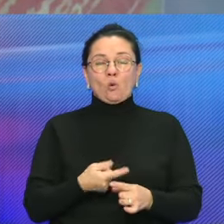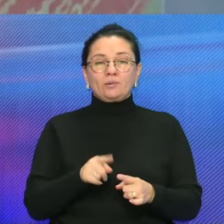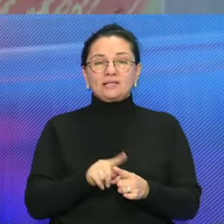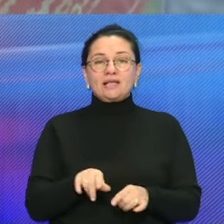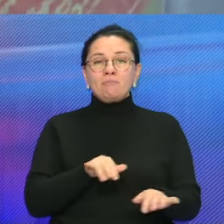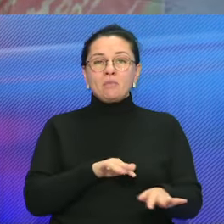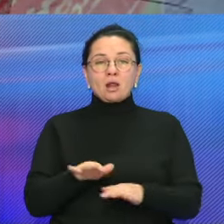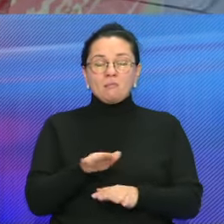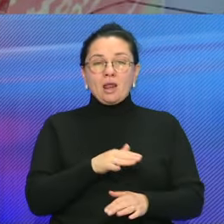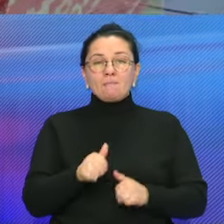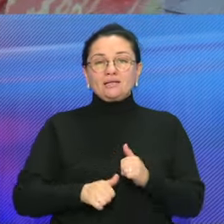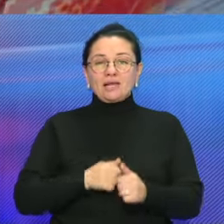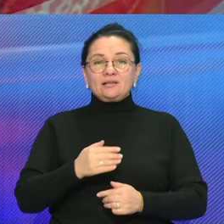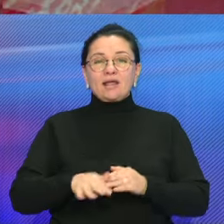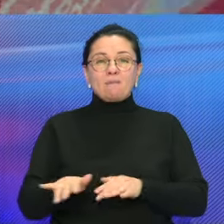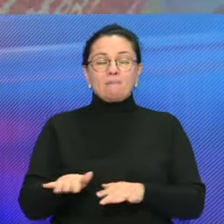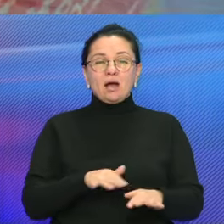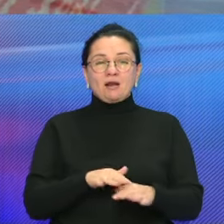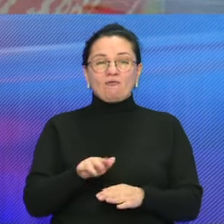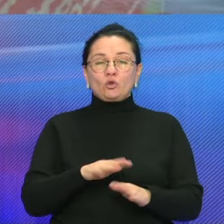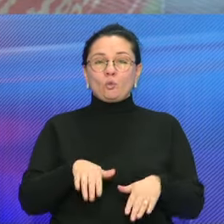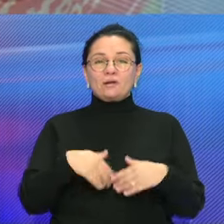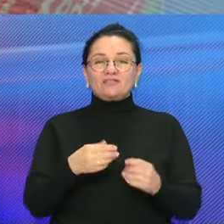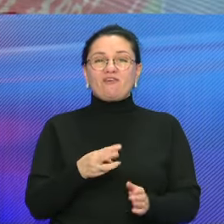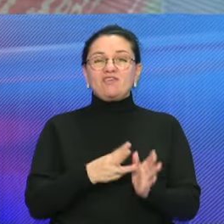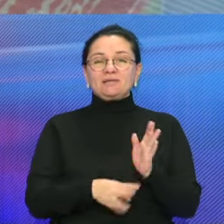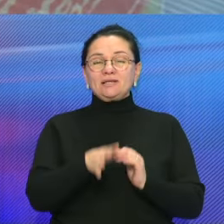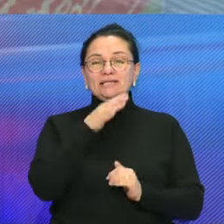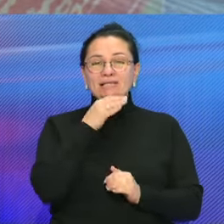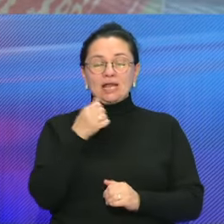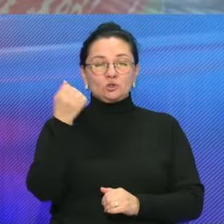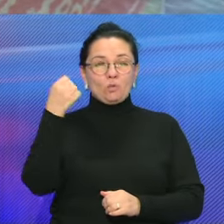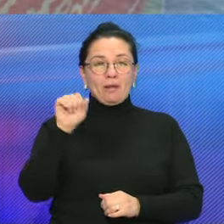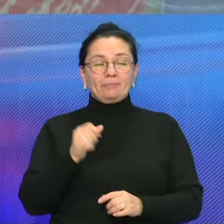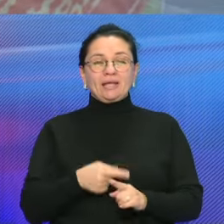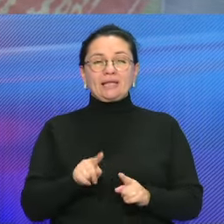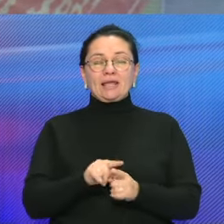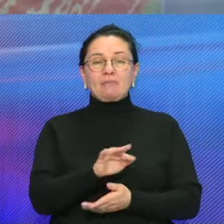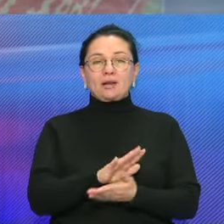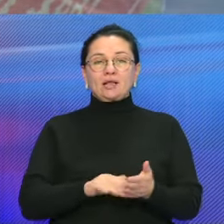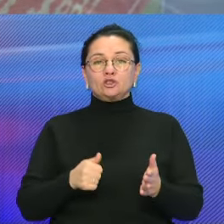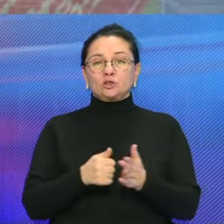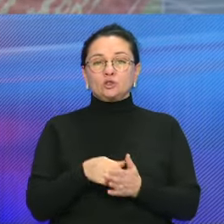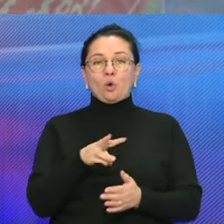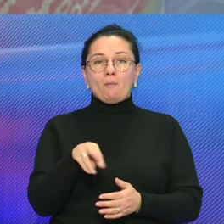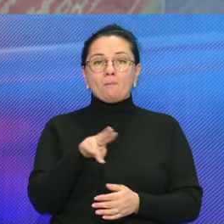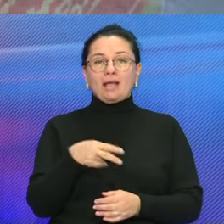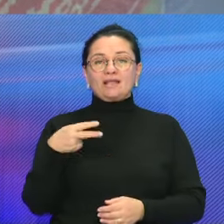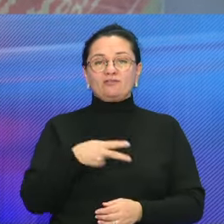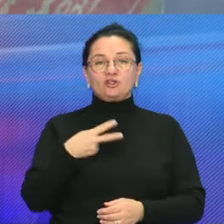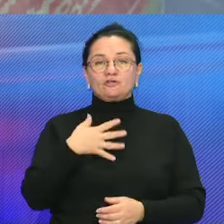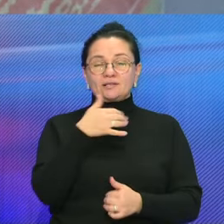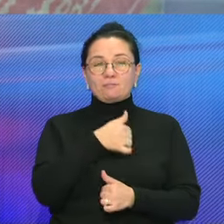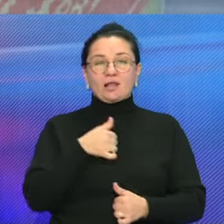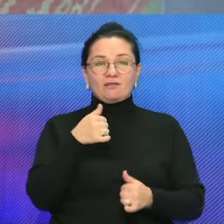мерапрыемствы патрыятычнага марафону прысвечаны 80-годзю вялікай перамогі і працягнуцца да мая 2025-га.